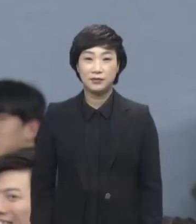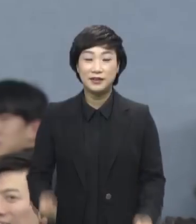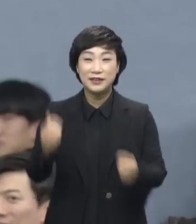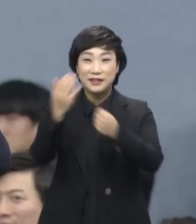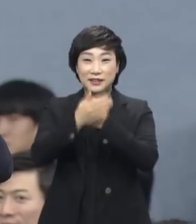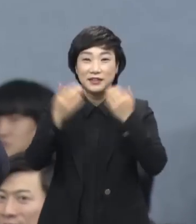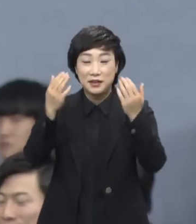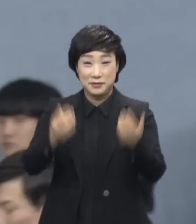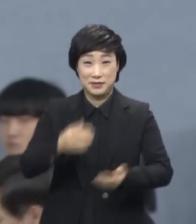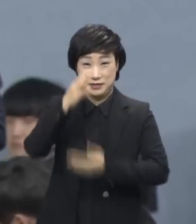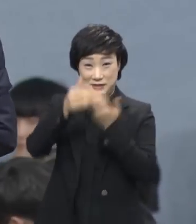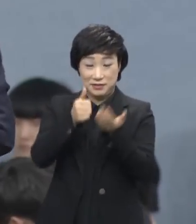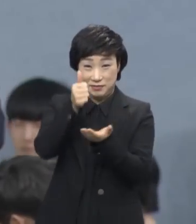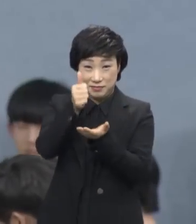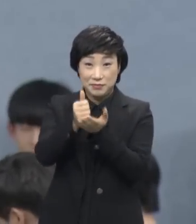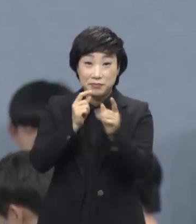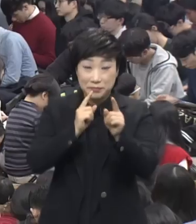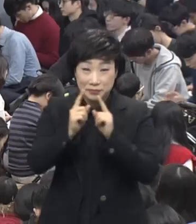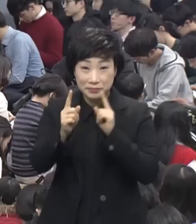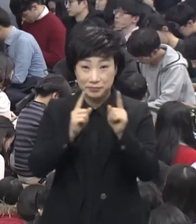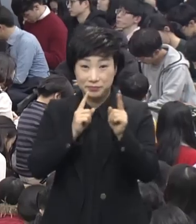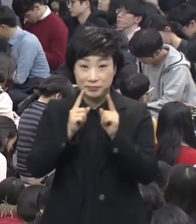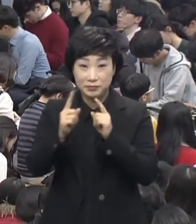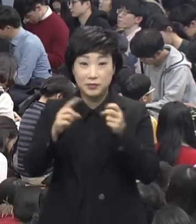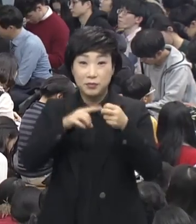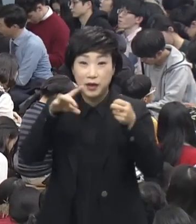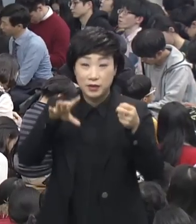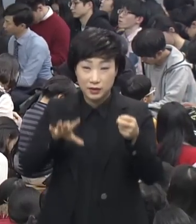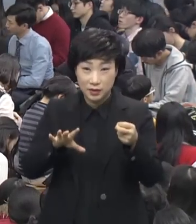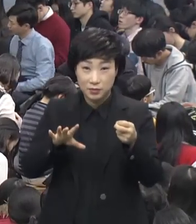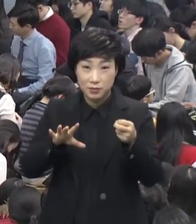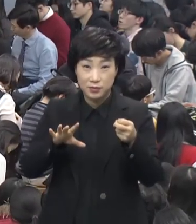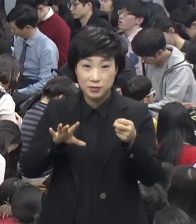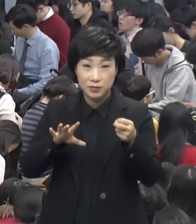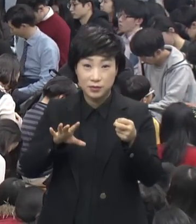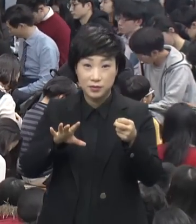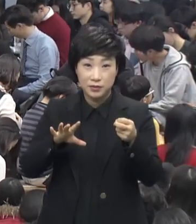은혜 받으실 하나님 말씀은 마태복음